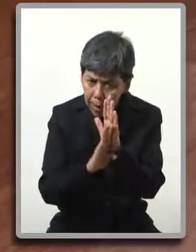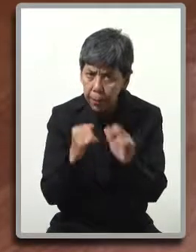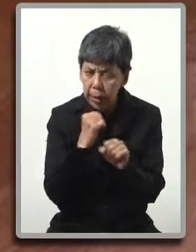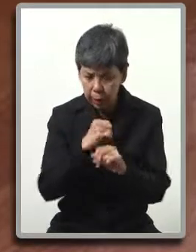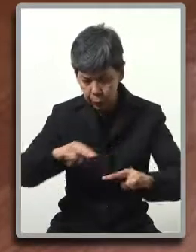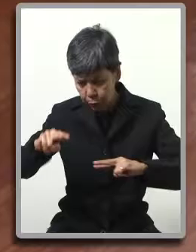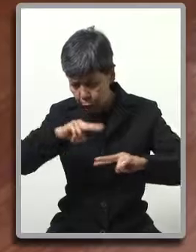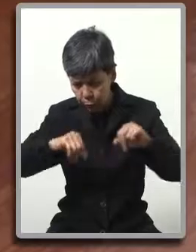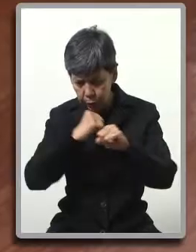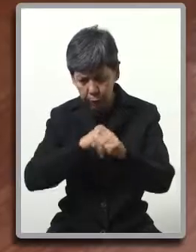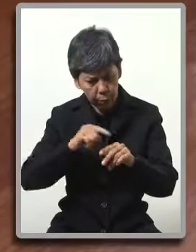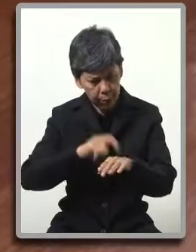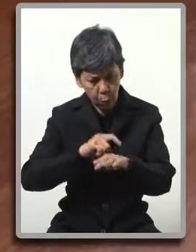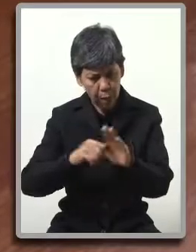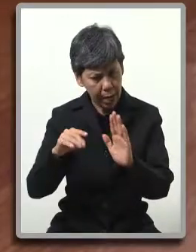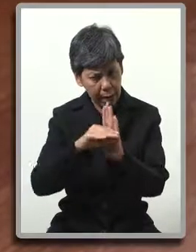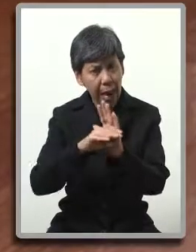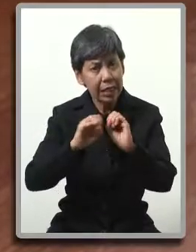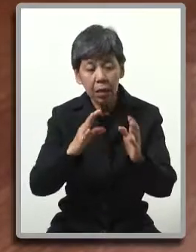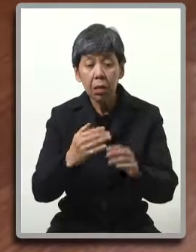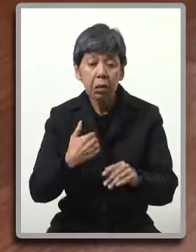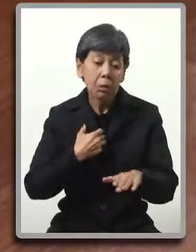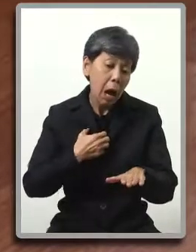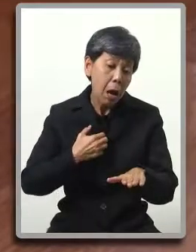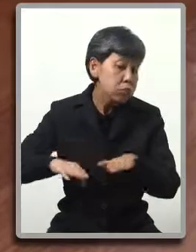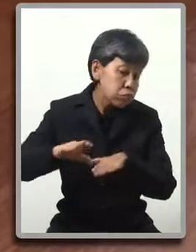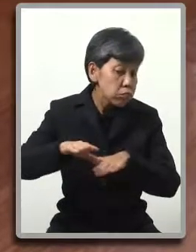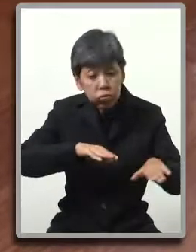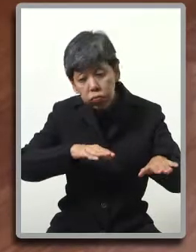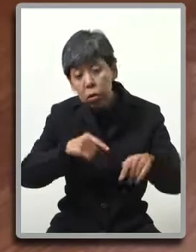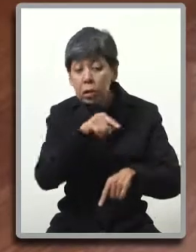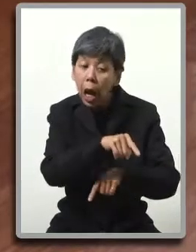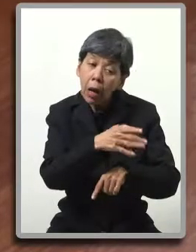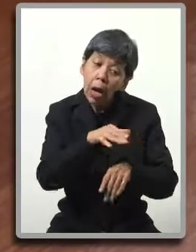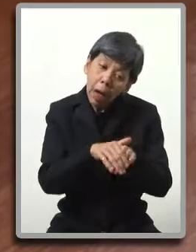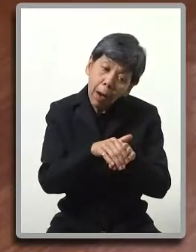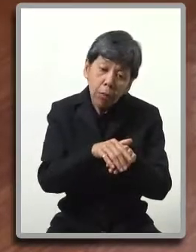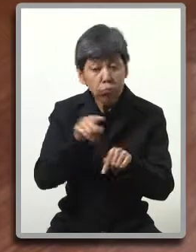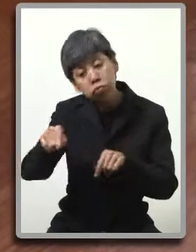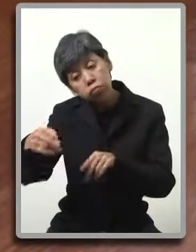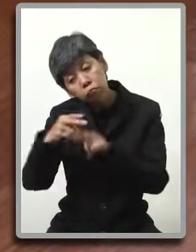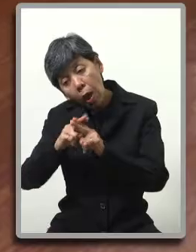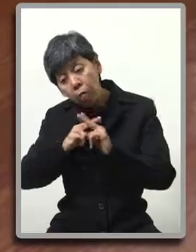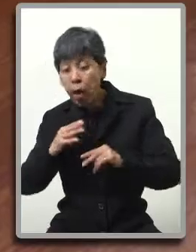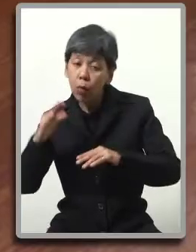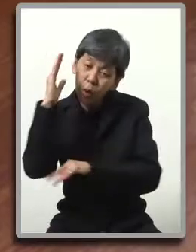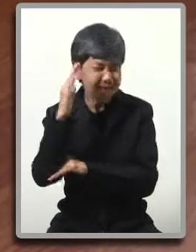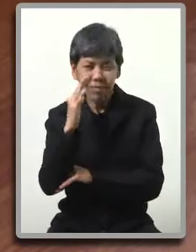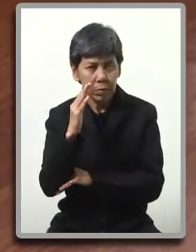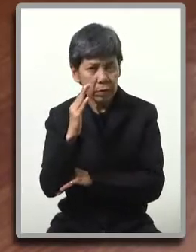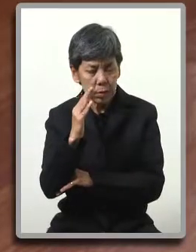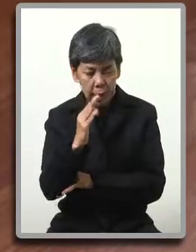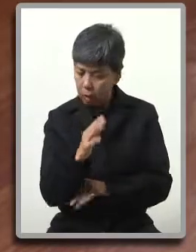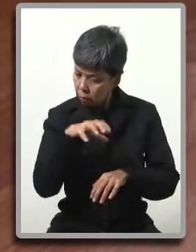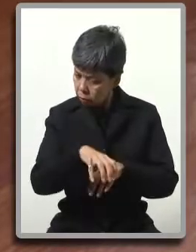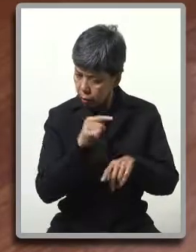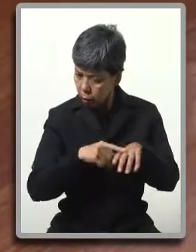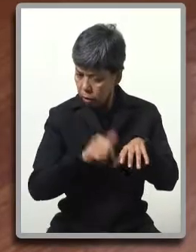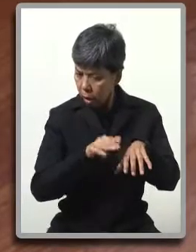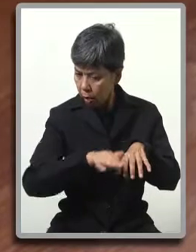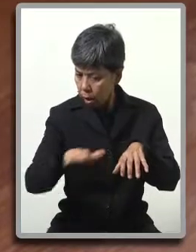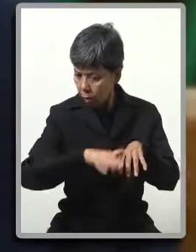มีขบวนการควบคุมการเดินรถที่ชัดเจนไม่ใช่คนนึงอยากจะออกแฮปปี้แลนด์คนจะไปออกลาดพร้าว35คนนี้ไปออกอนุสาวรีย์ไม่มี